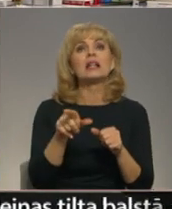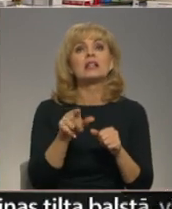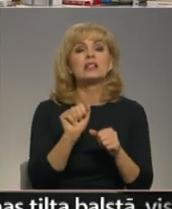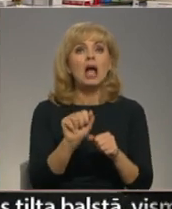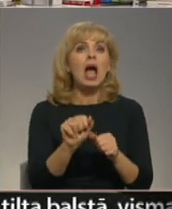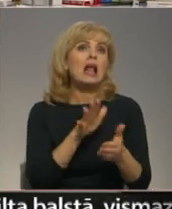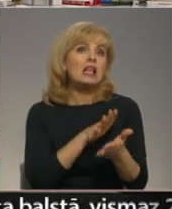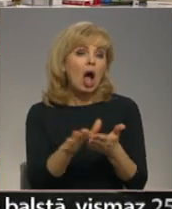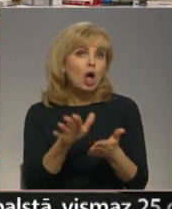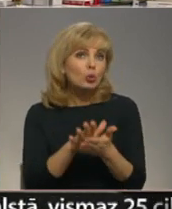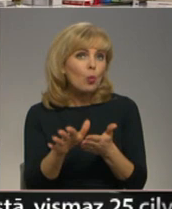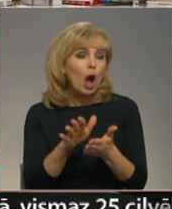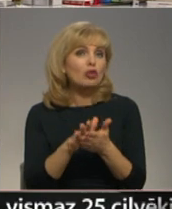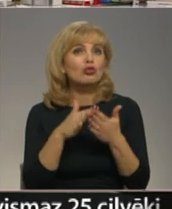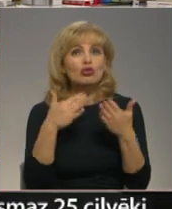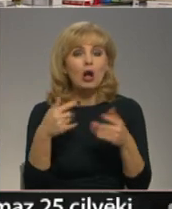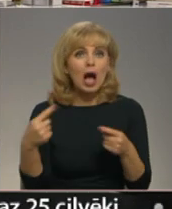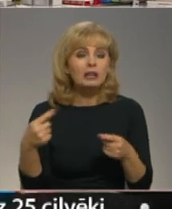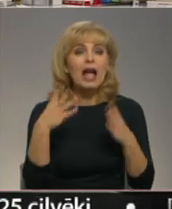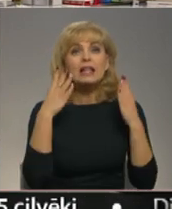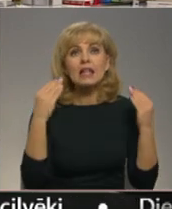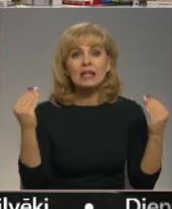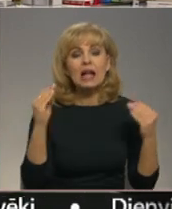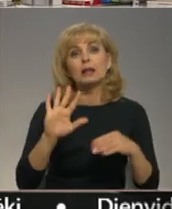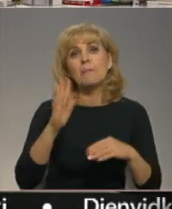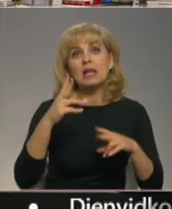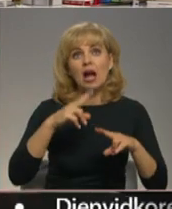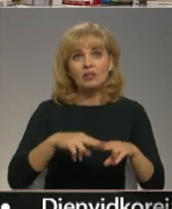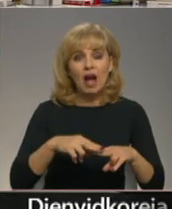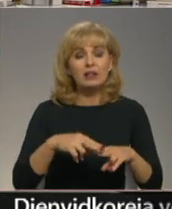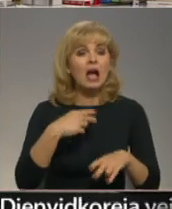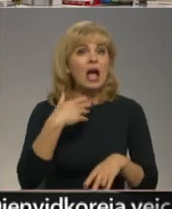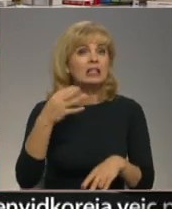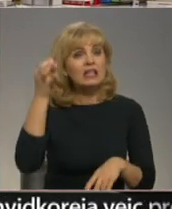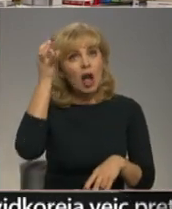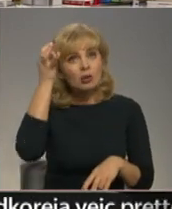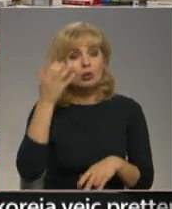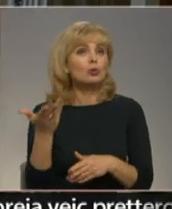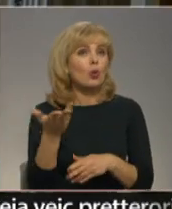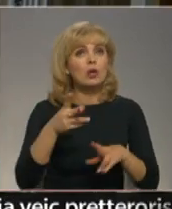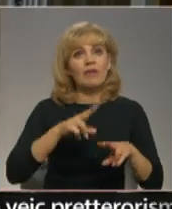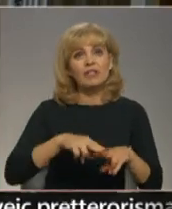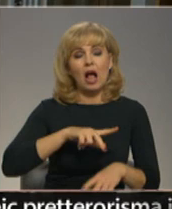lietošanas postu. Nīderlanda ir 5. Vietā. Es nezinu no galvas, kurā vietā ir Latvija.